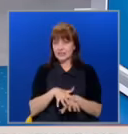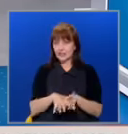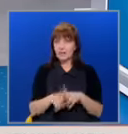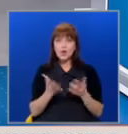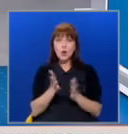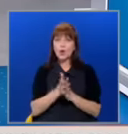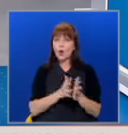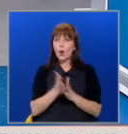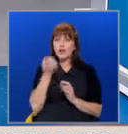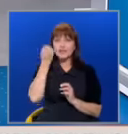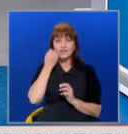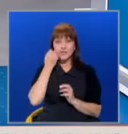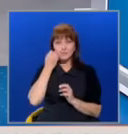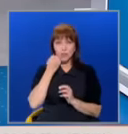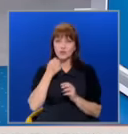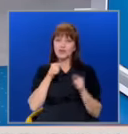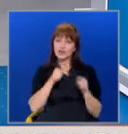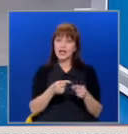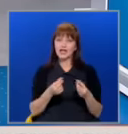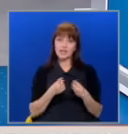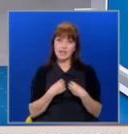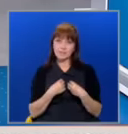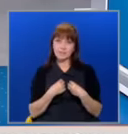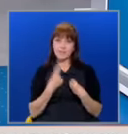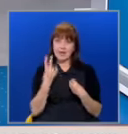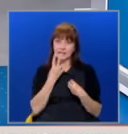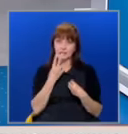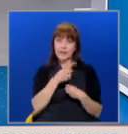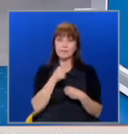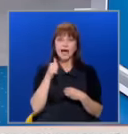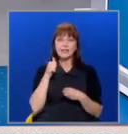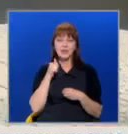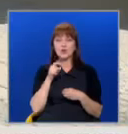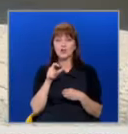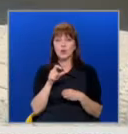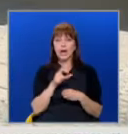колко хора се възползват от нея, разказват Антония Сокалинска и Анатолий Костов.